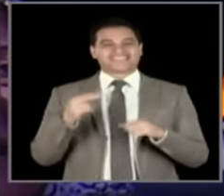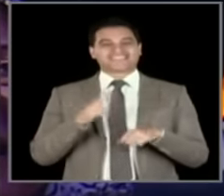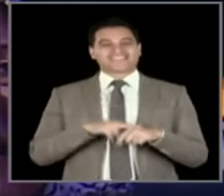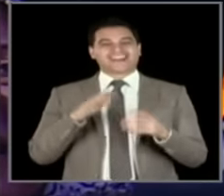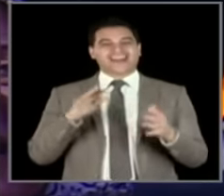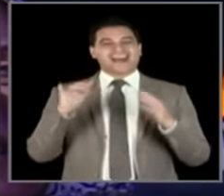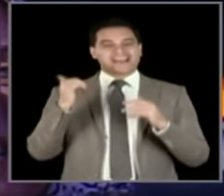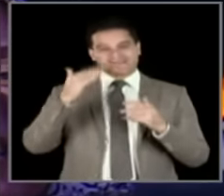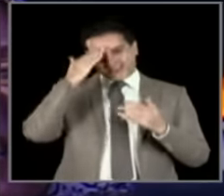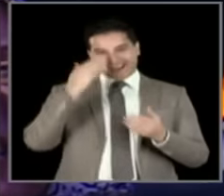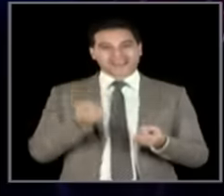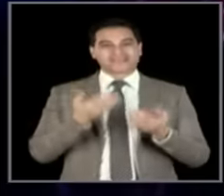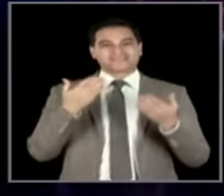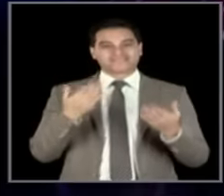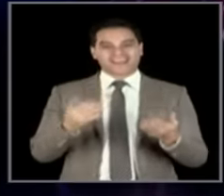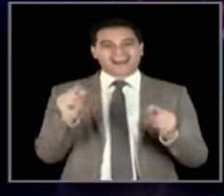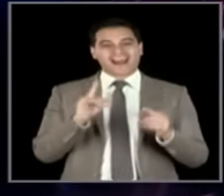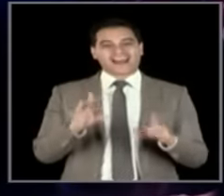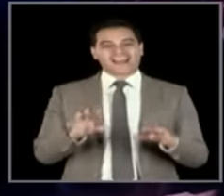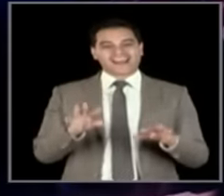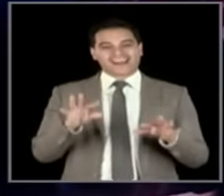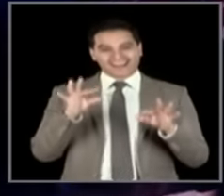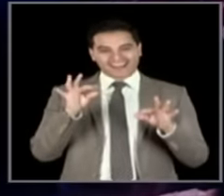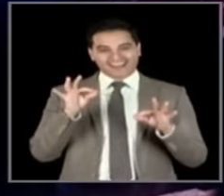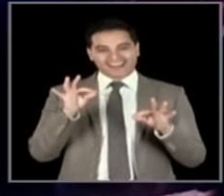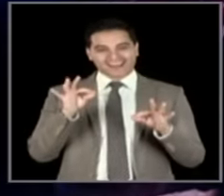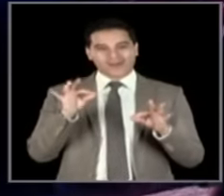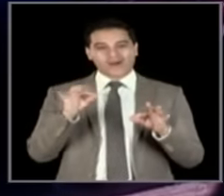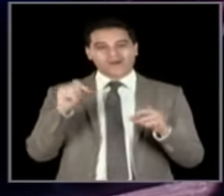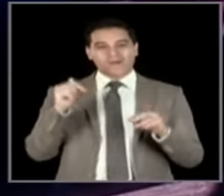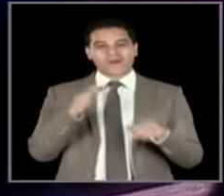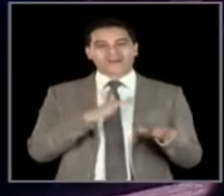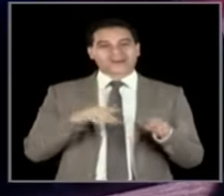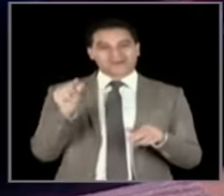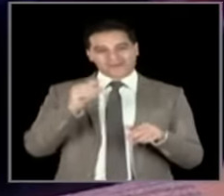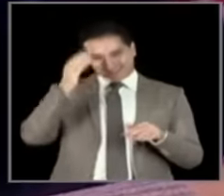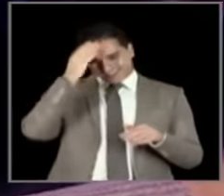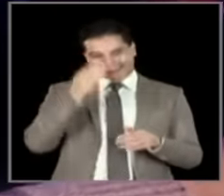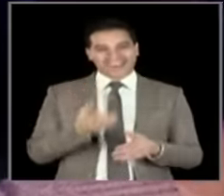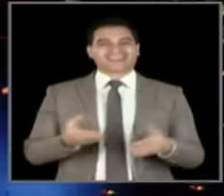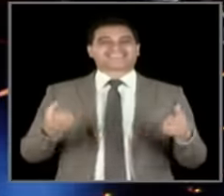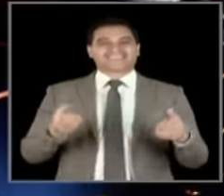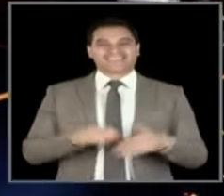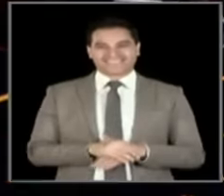العربي، أنا بيكم في حلقة جديدة ورا مالك العباقرة.